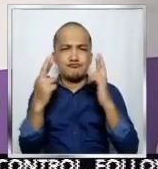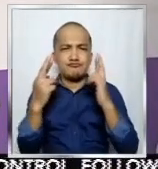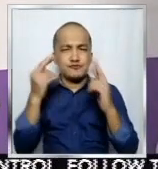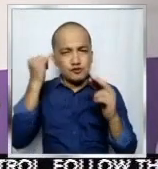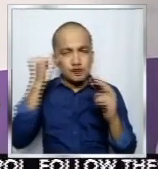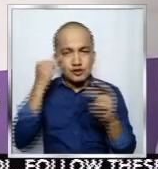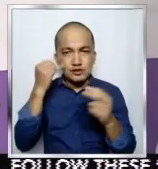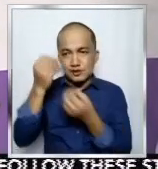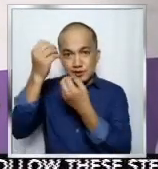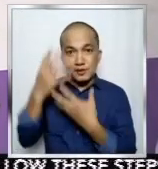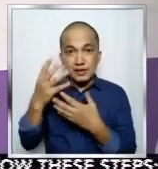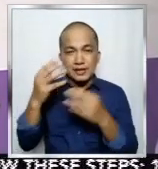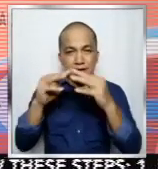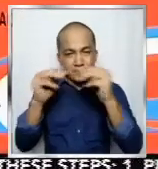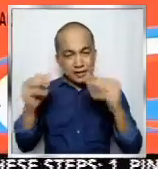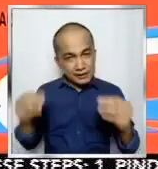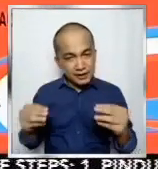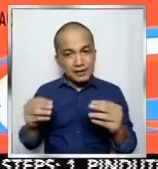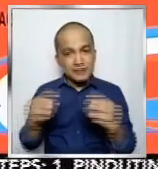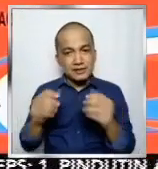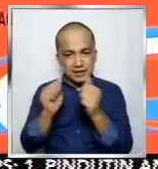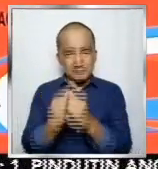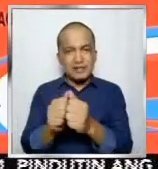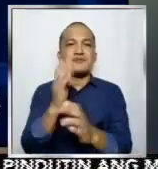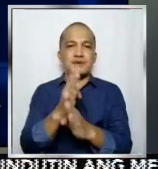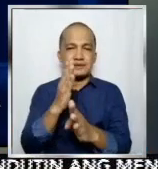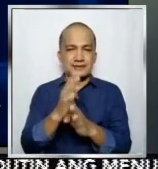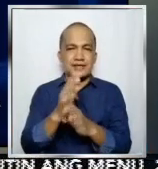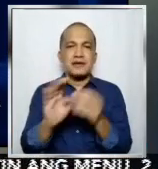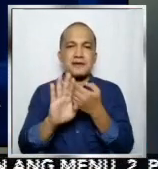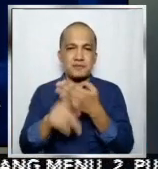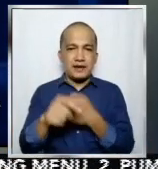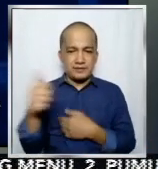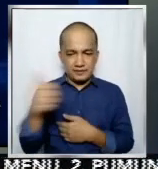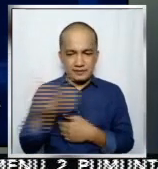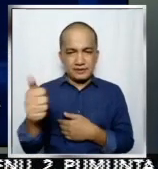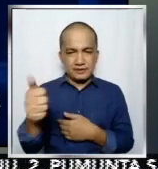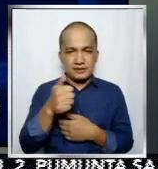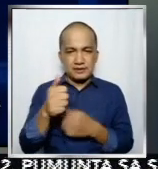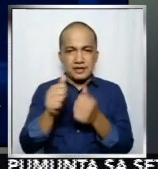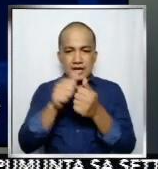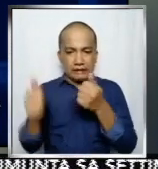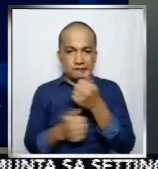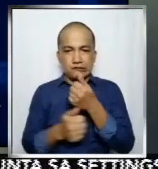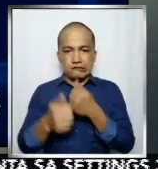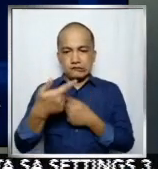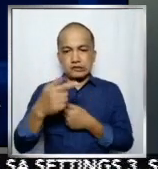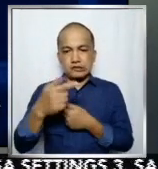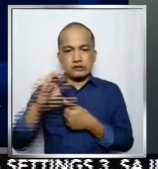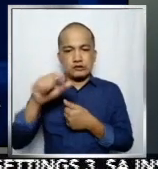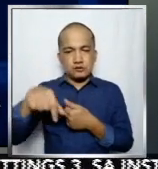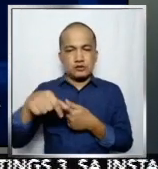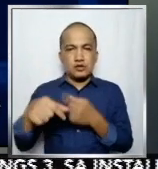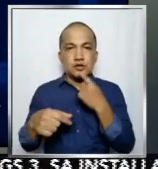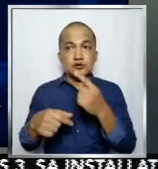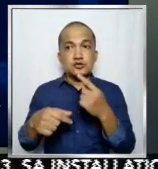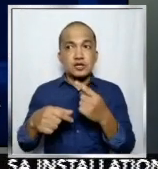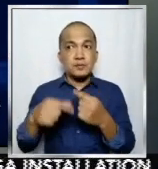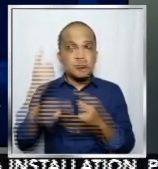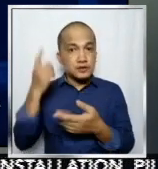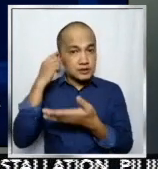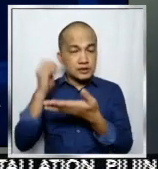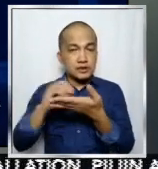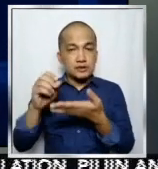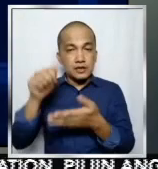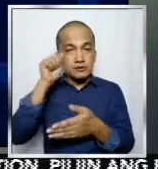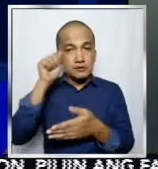na mga bus sa mga magbabalik pasada na sa ilalim ng GCQ. Sabi ni Secretary Anyo, 50% ng mga bus papayagan niya. Tama ba?